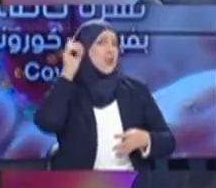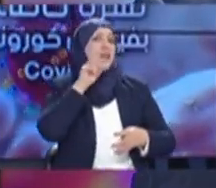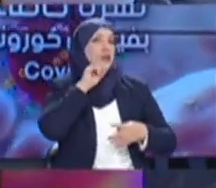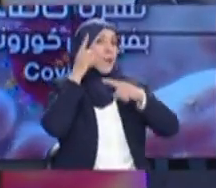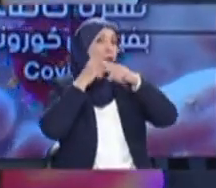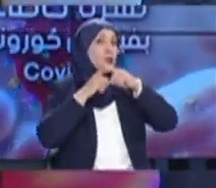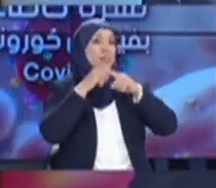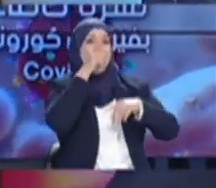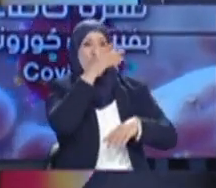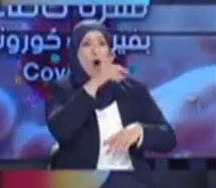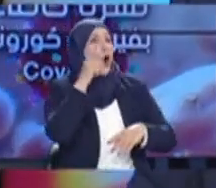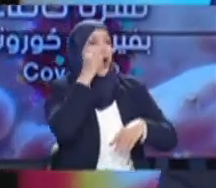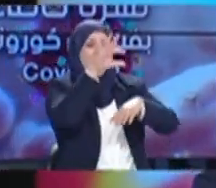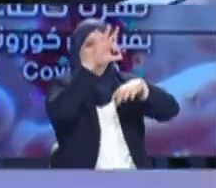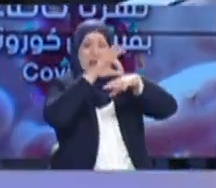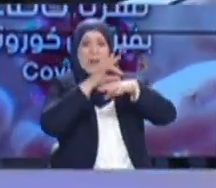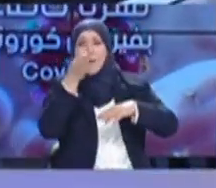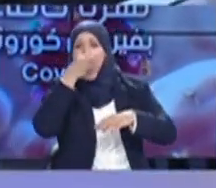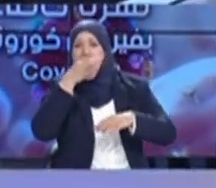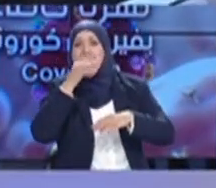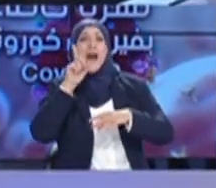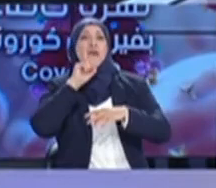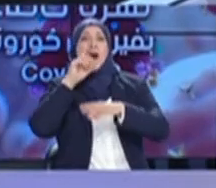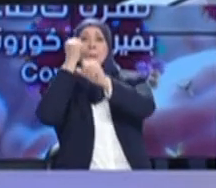سبيتاري نساء ثلاث ارباع. اذا مع كريم،